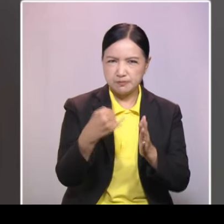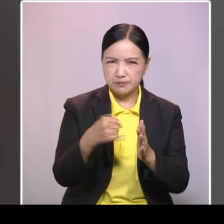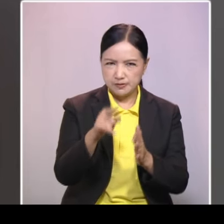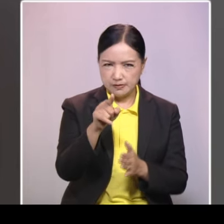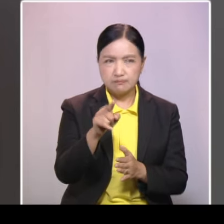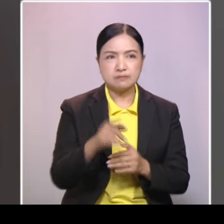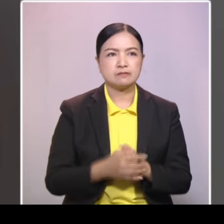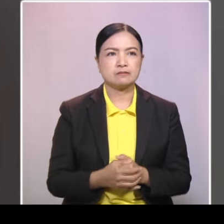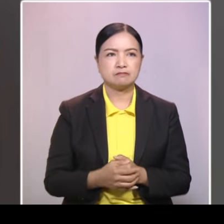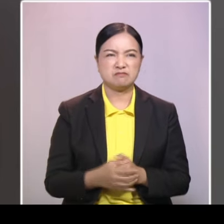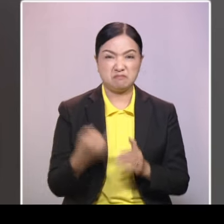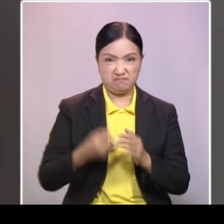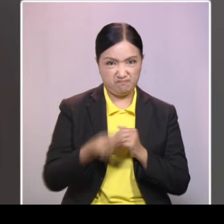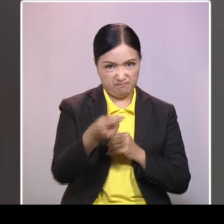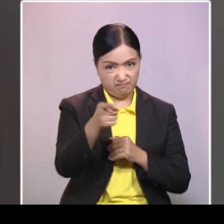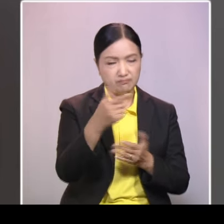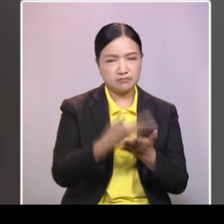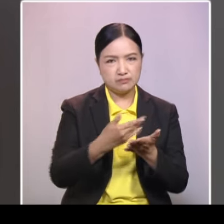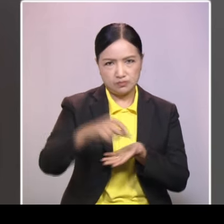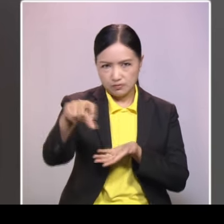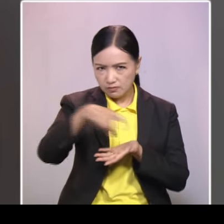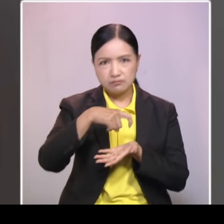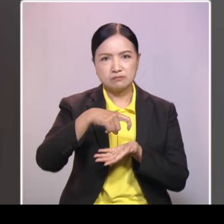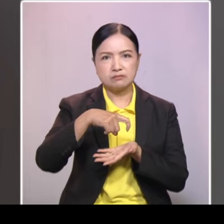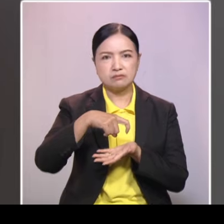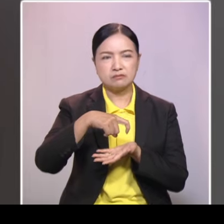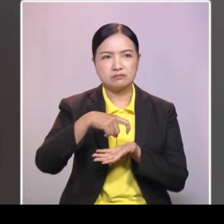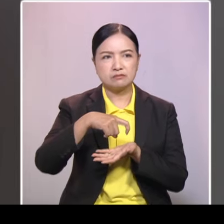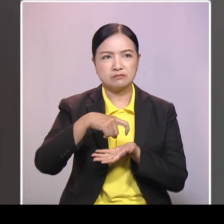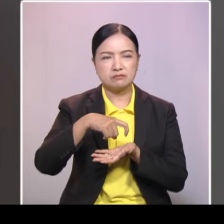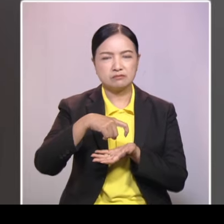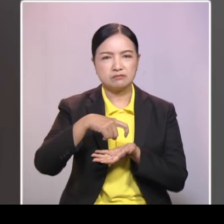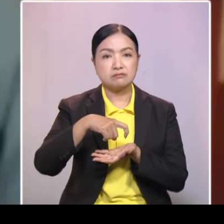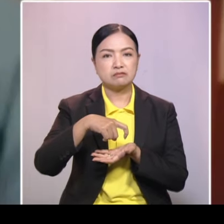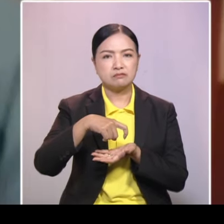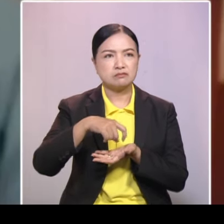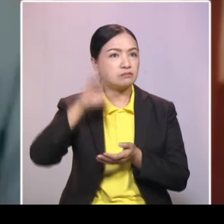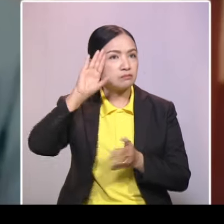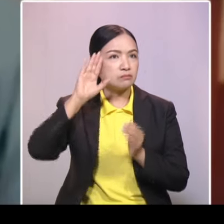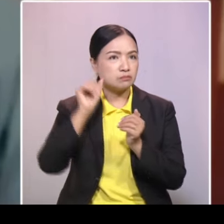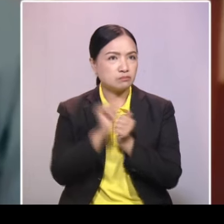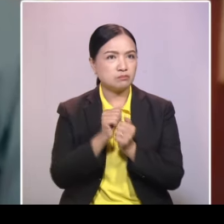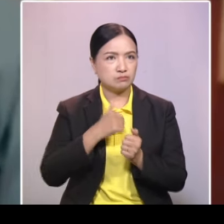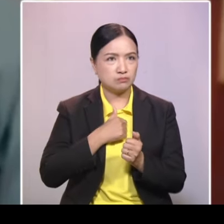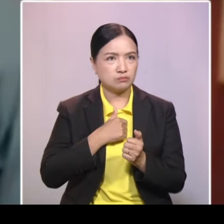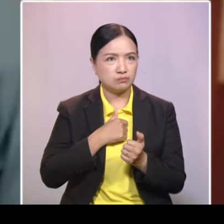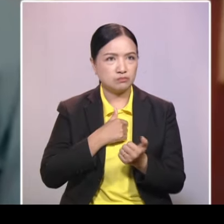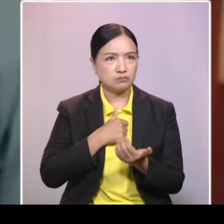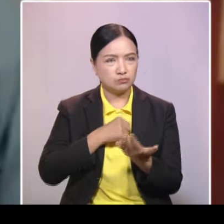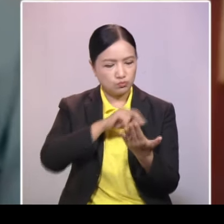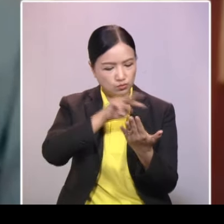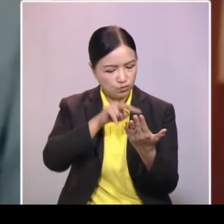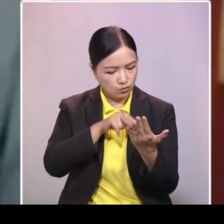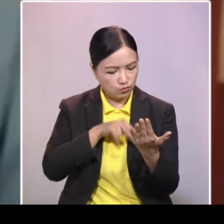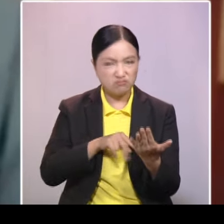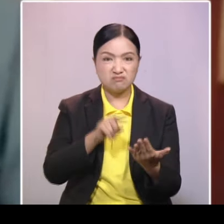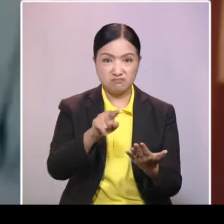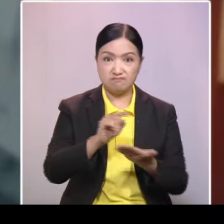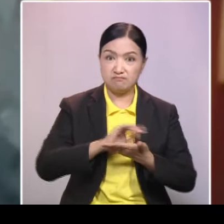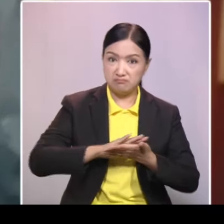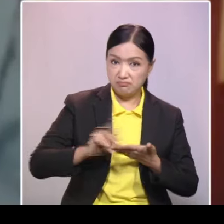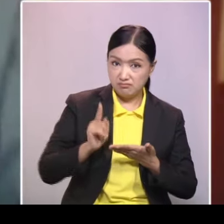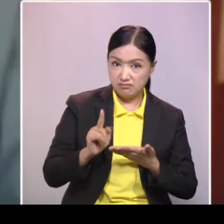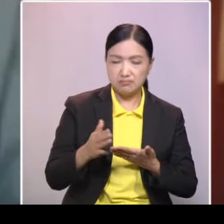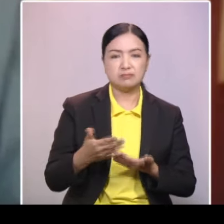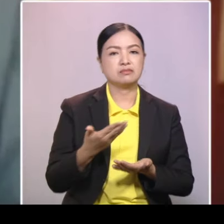หาอีกหลังจากนั้ให้เยือโอนเงินครับให้ทางตำรวจปรอมตรวจสอบเพื่อยืนยัความบริสุทธิ์หลัง